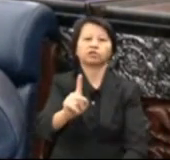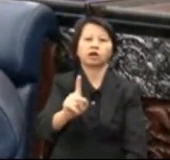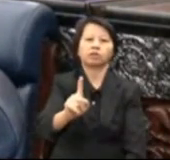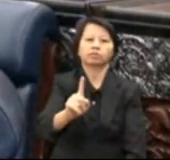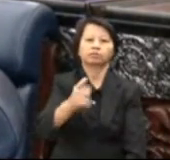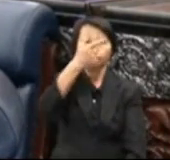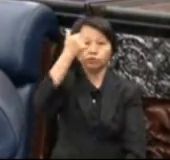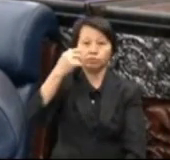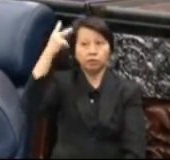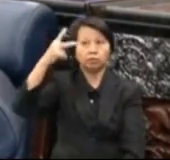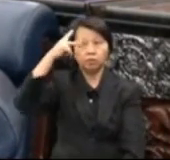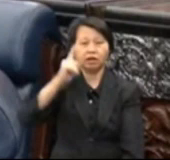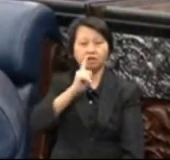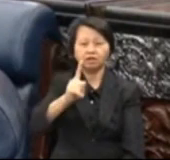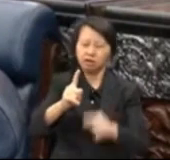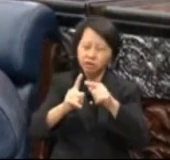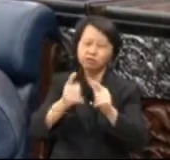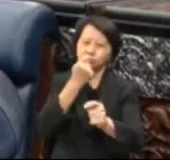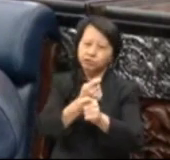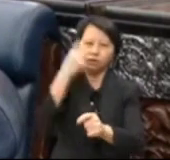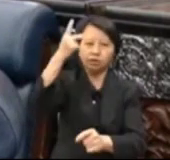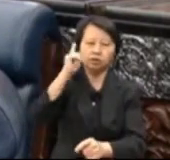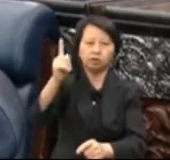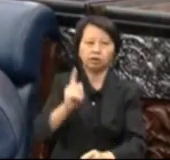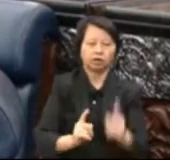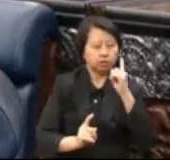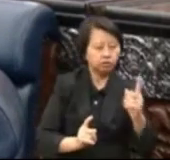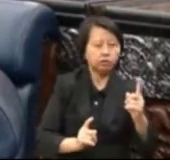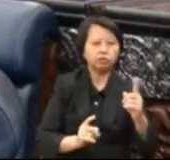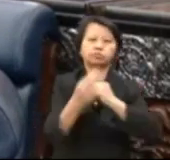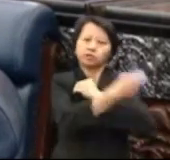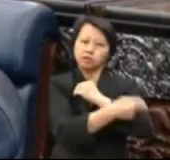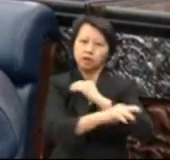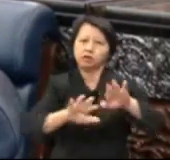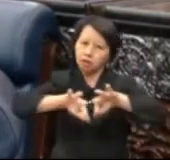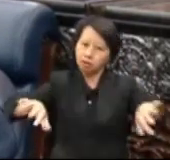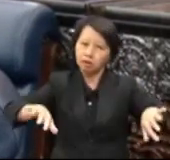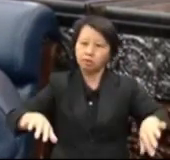pasti politik adalah Patih politik Islam adalah negara